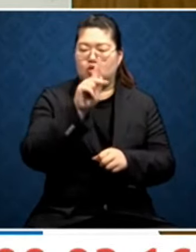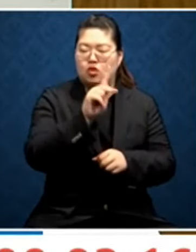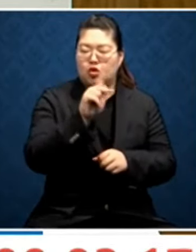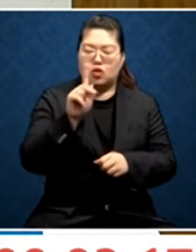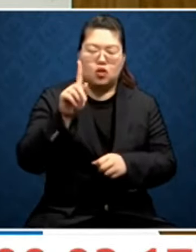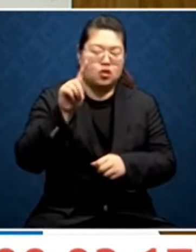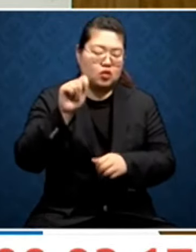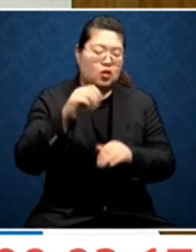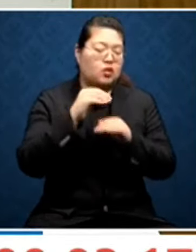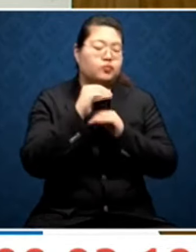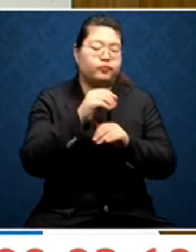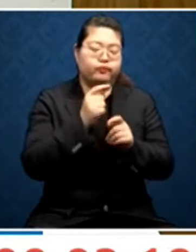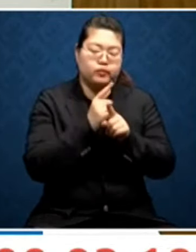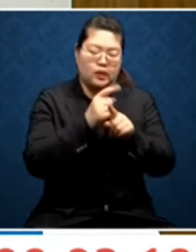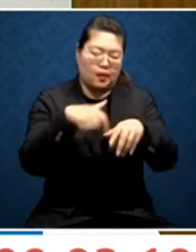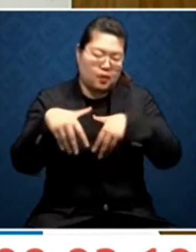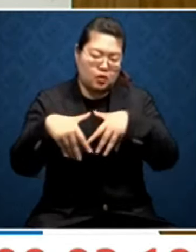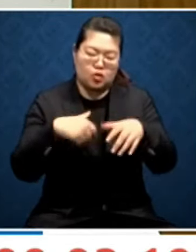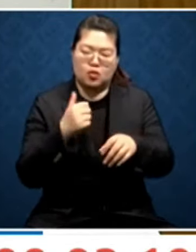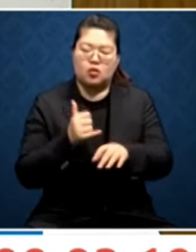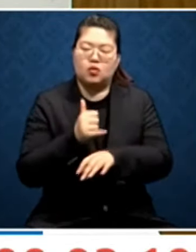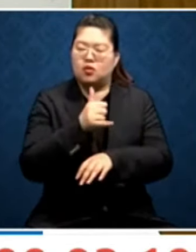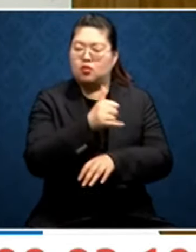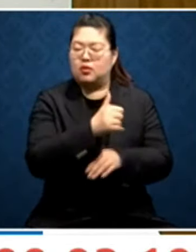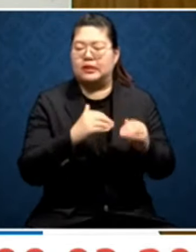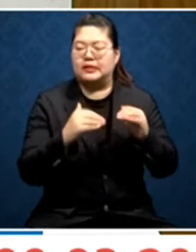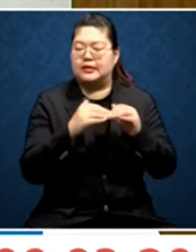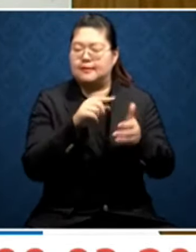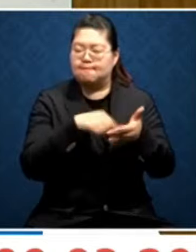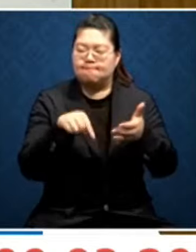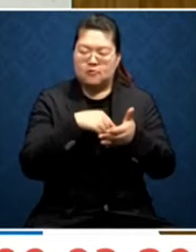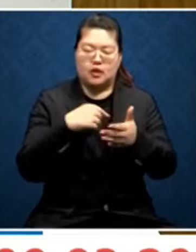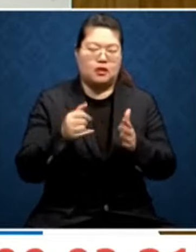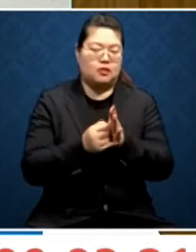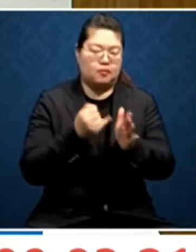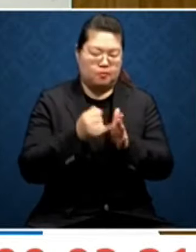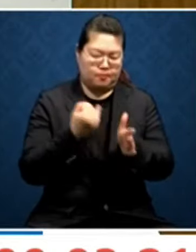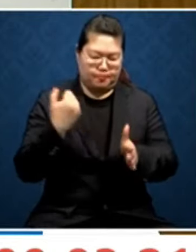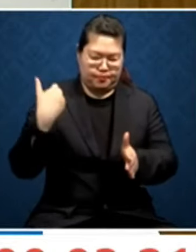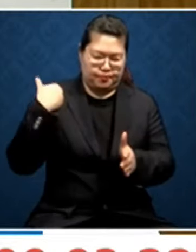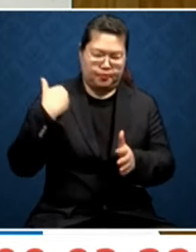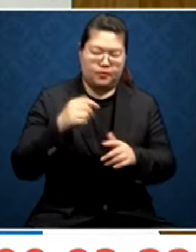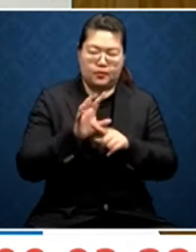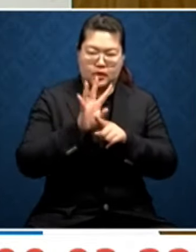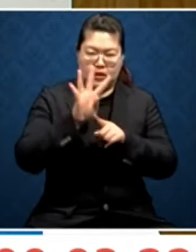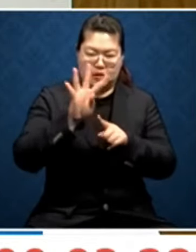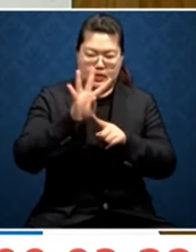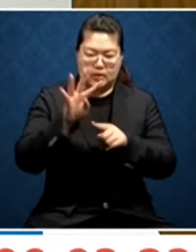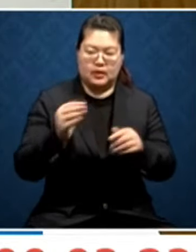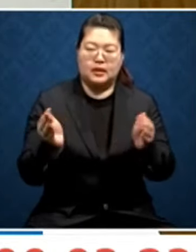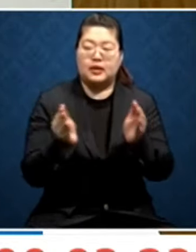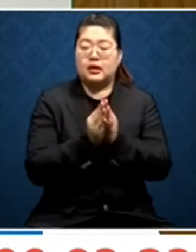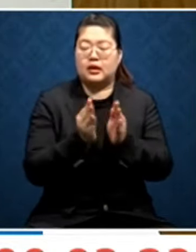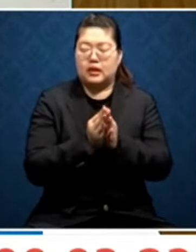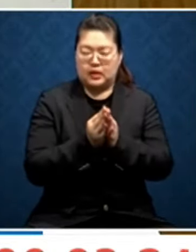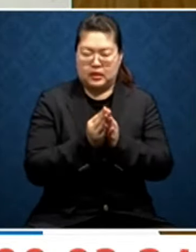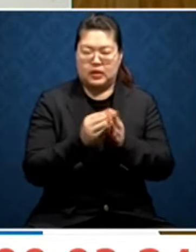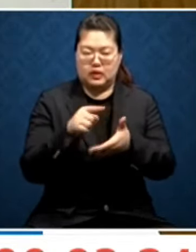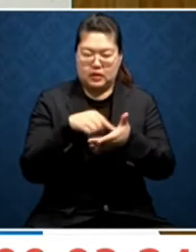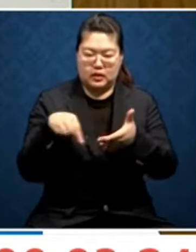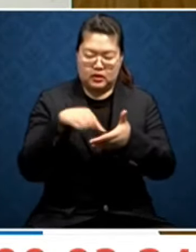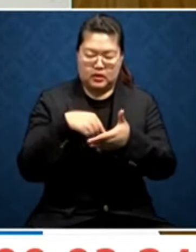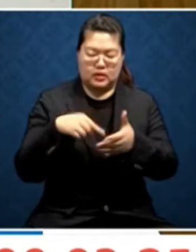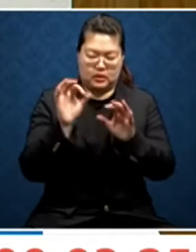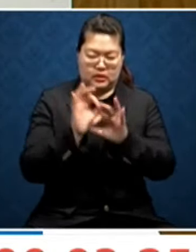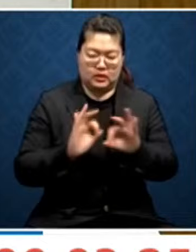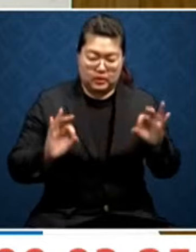ดวกแก่ประชาชนผู้มาใช้สิทธิ์ในประเด็นที่4นะครับคะแนนเสียงตรงนี้สำคัญนะครับที่ถือว่ามีข้อ